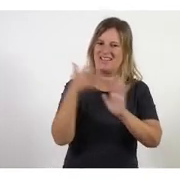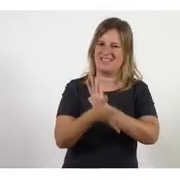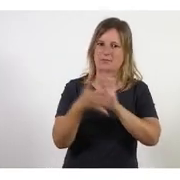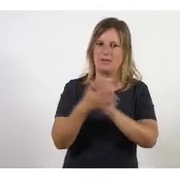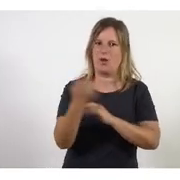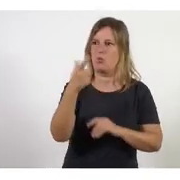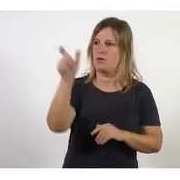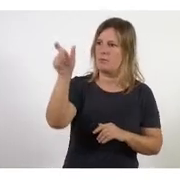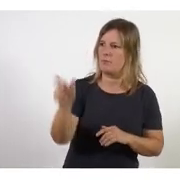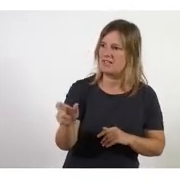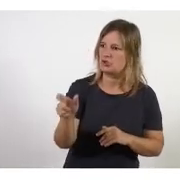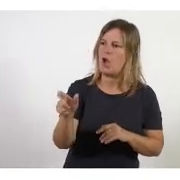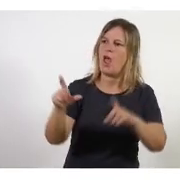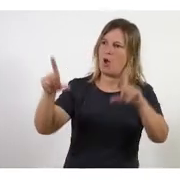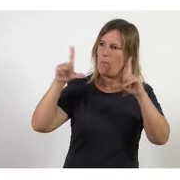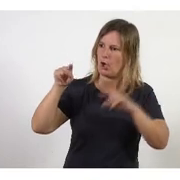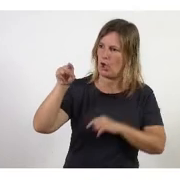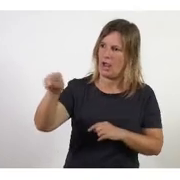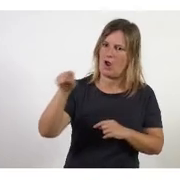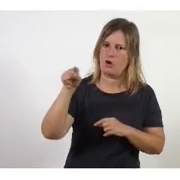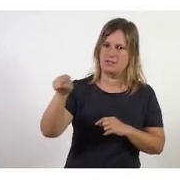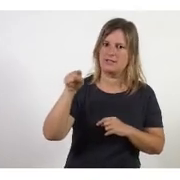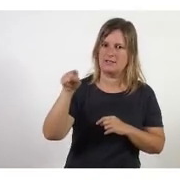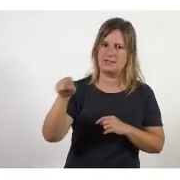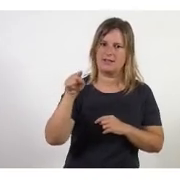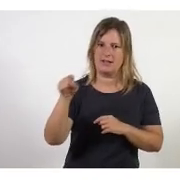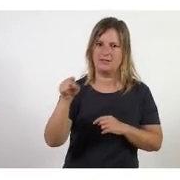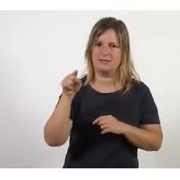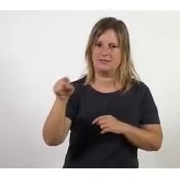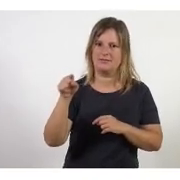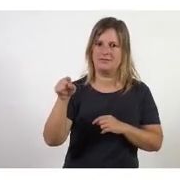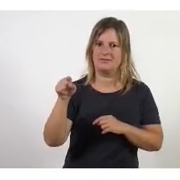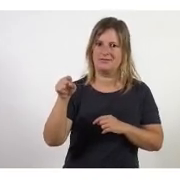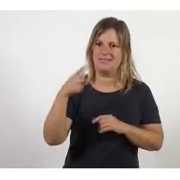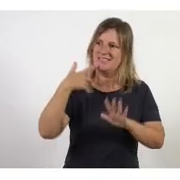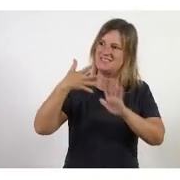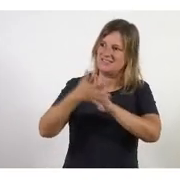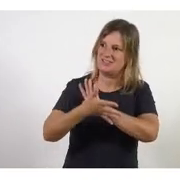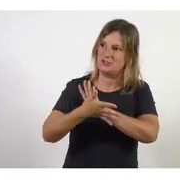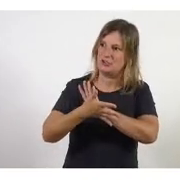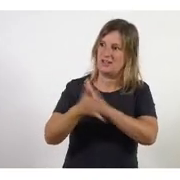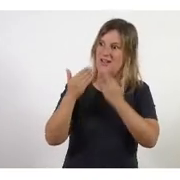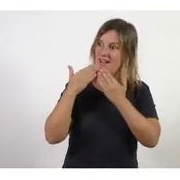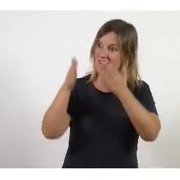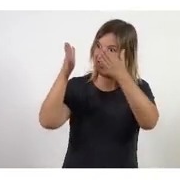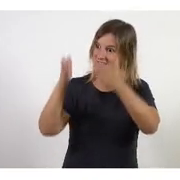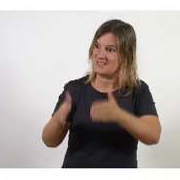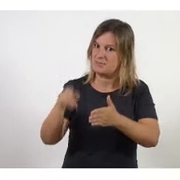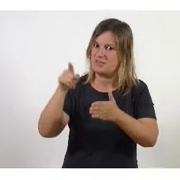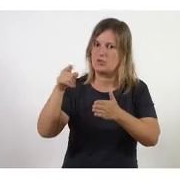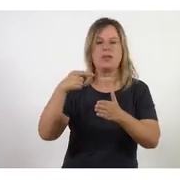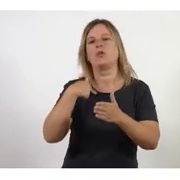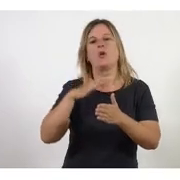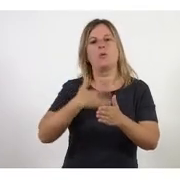agafo una persona, la converteixo en la protagonista de la meva història i a través d'ella explico, per exemple,